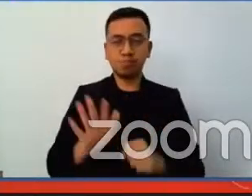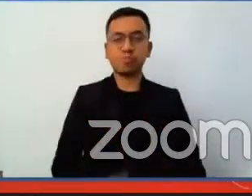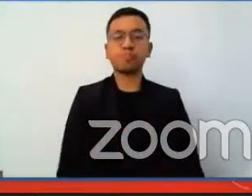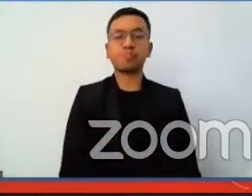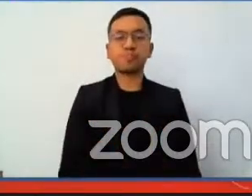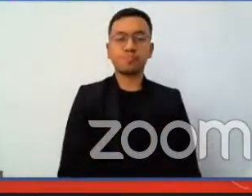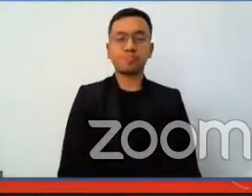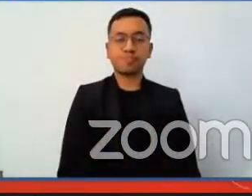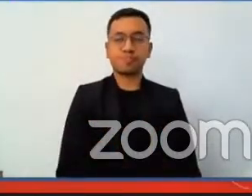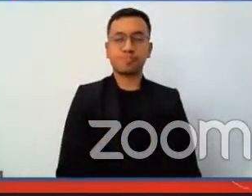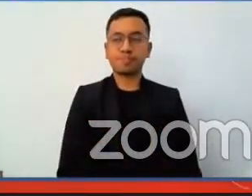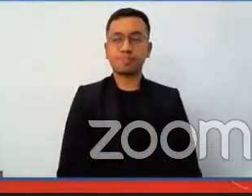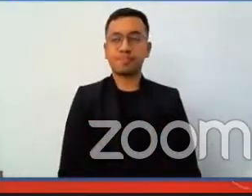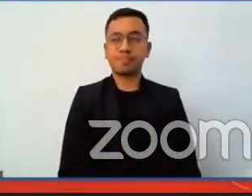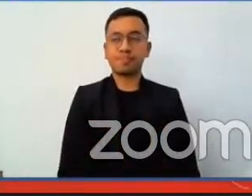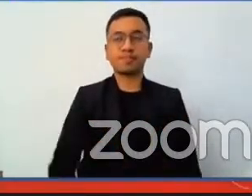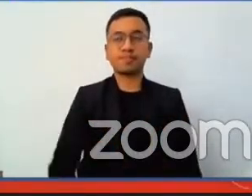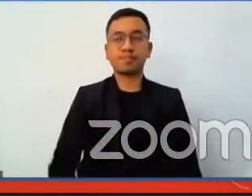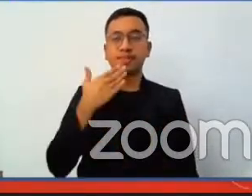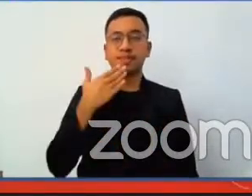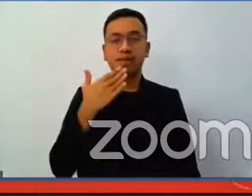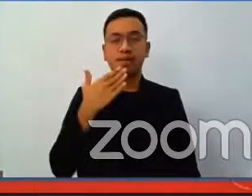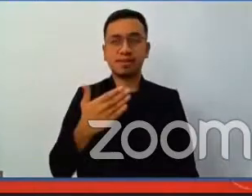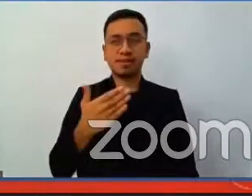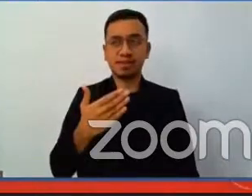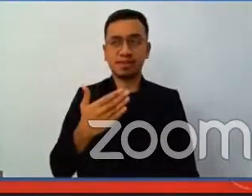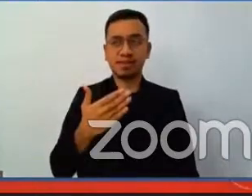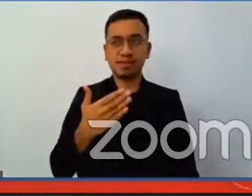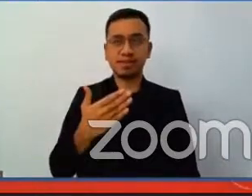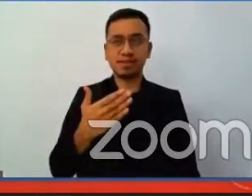saya sampaikan. Terima kasih sekali lagi kepada